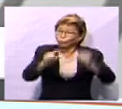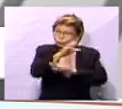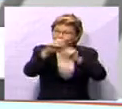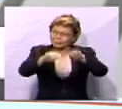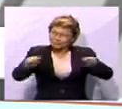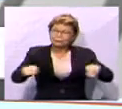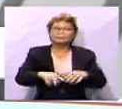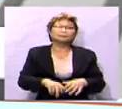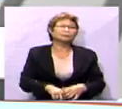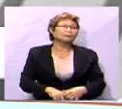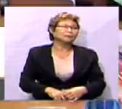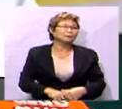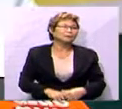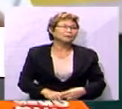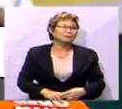pelajar.